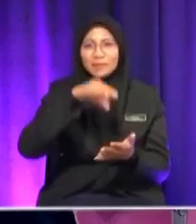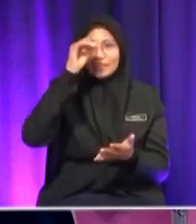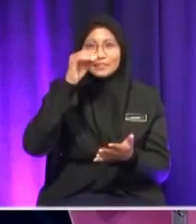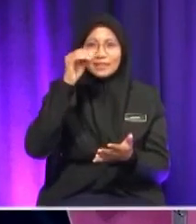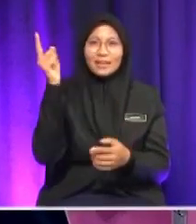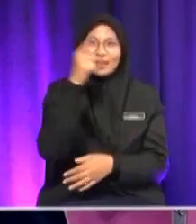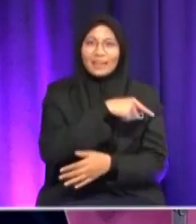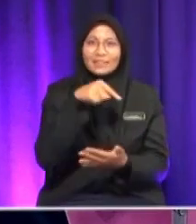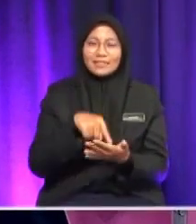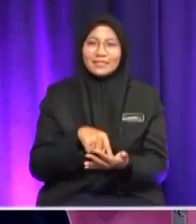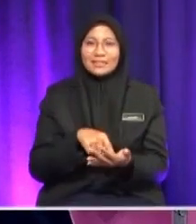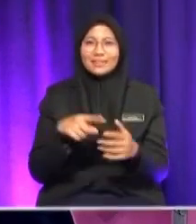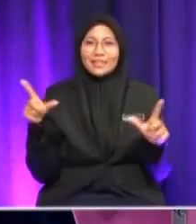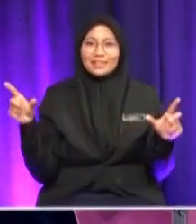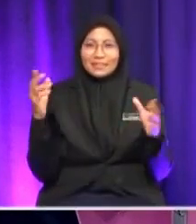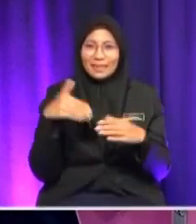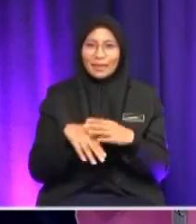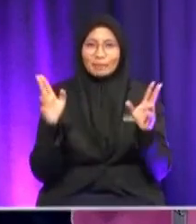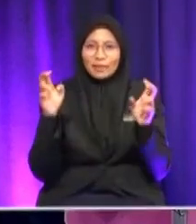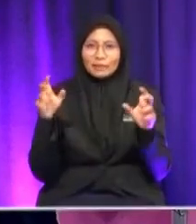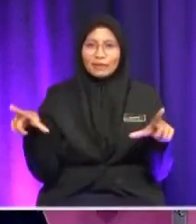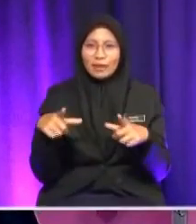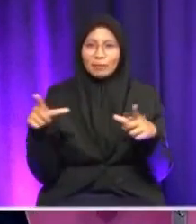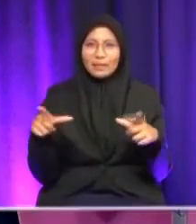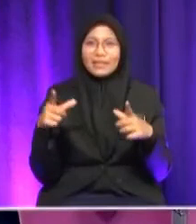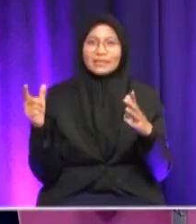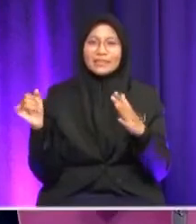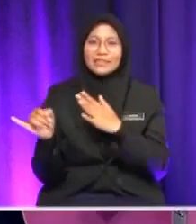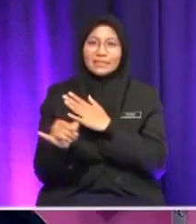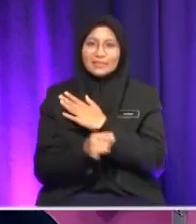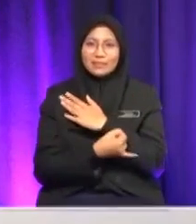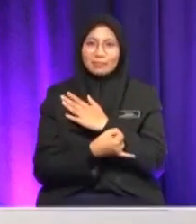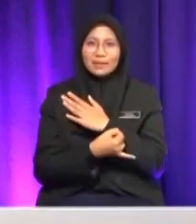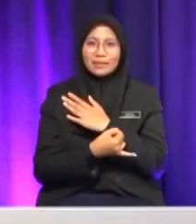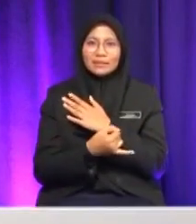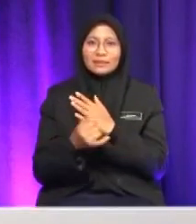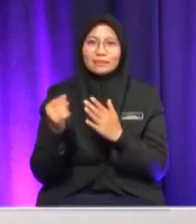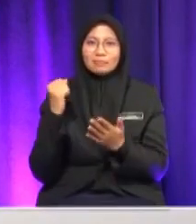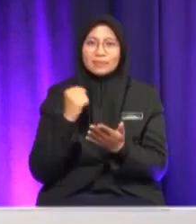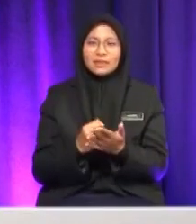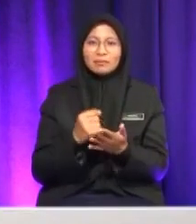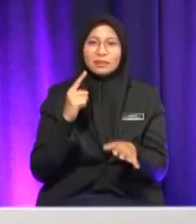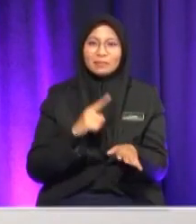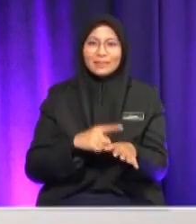sikap berjimat cermat menjamin masa hadapan. Okey, siapa nak beri konklusi murid-murid?